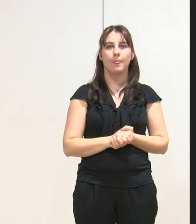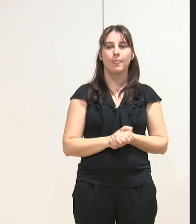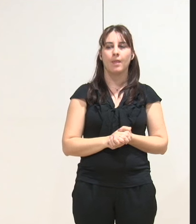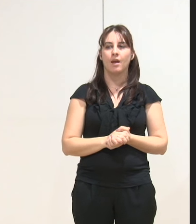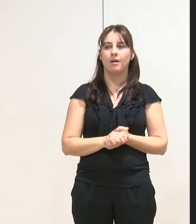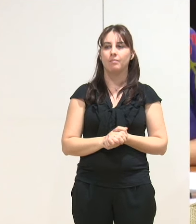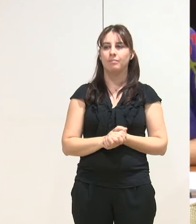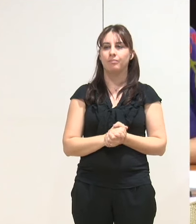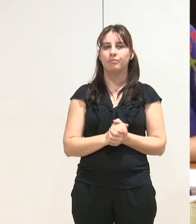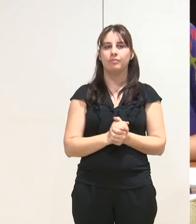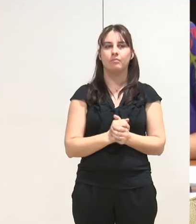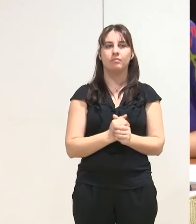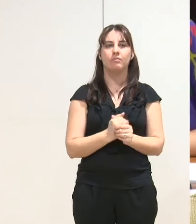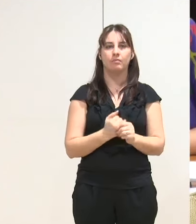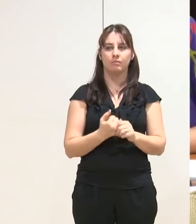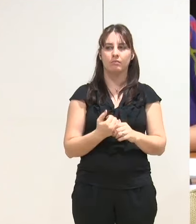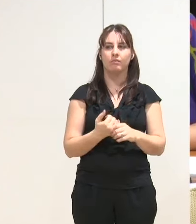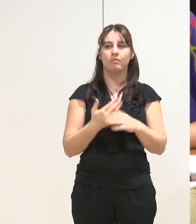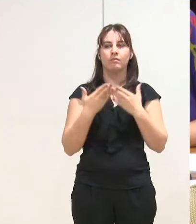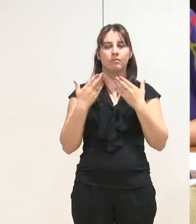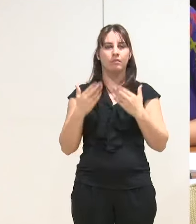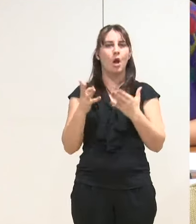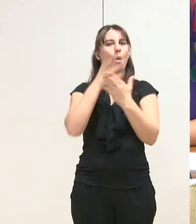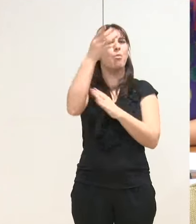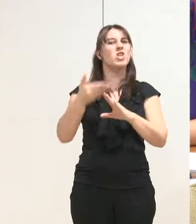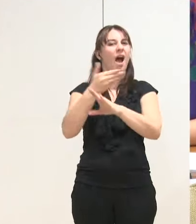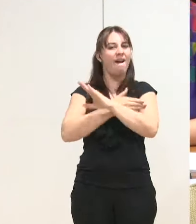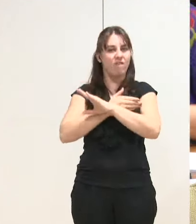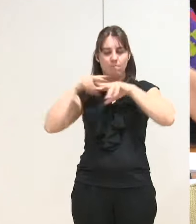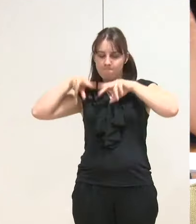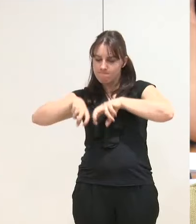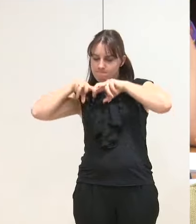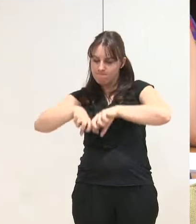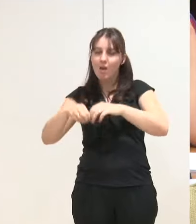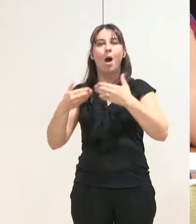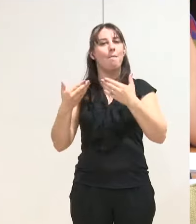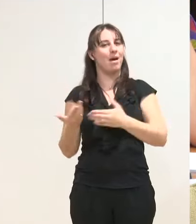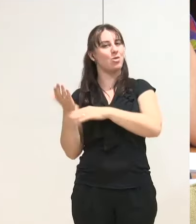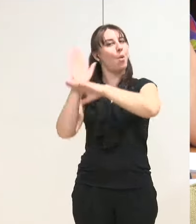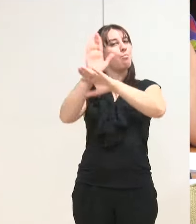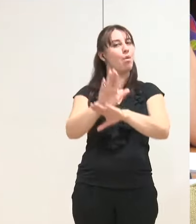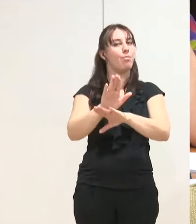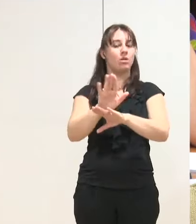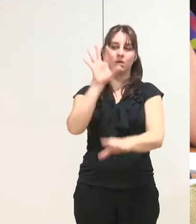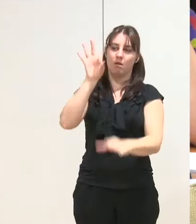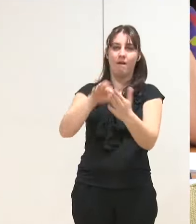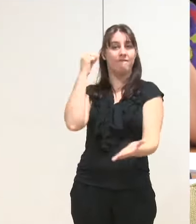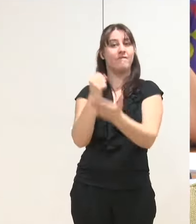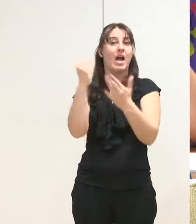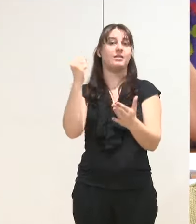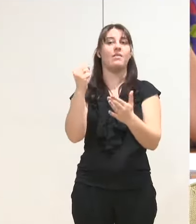voilà donc au terme de la phase d'étude d'avant-prjet il vous est maintenant proposé de valider l'avantprjet